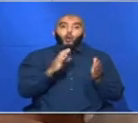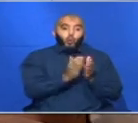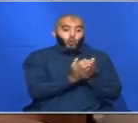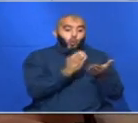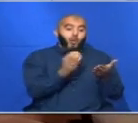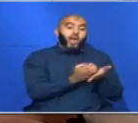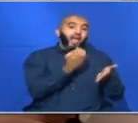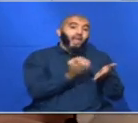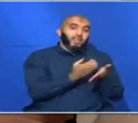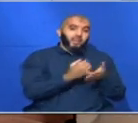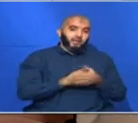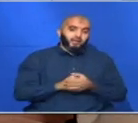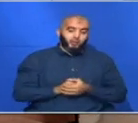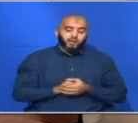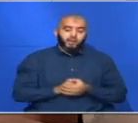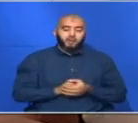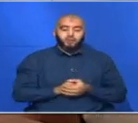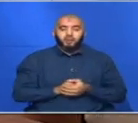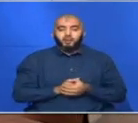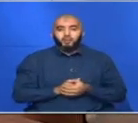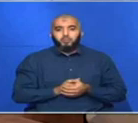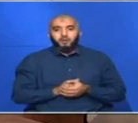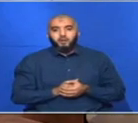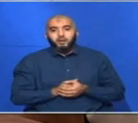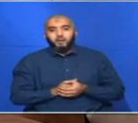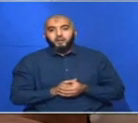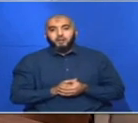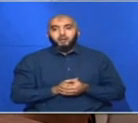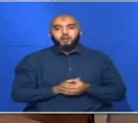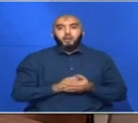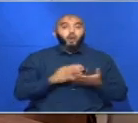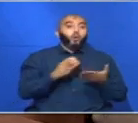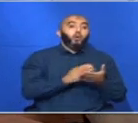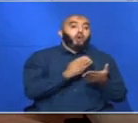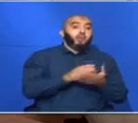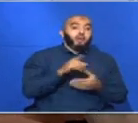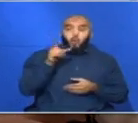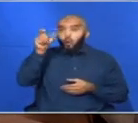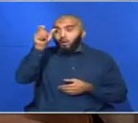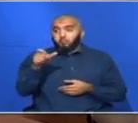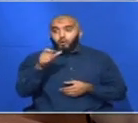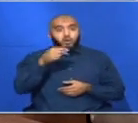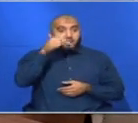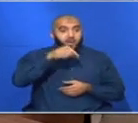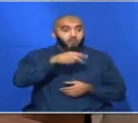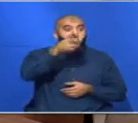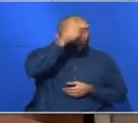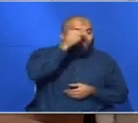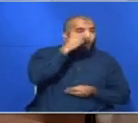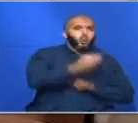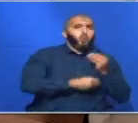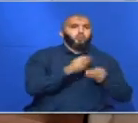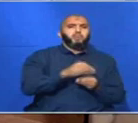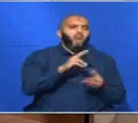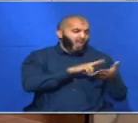وتتمه لعلها عجيبه قال بفهم او بغير فهم قال بفهم وبغير فهم